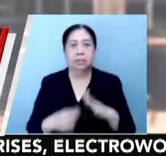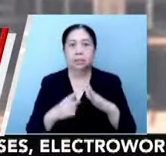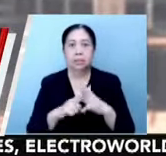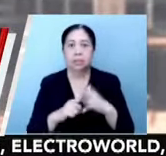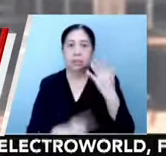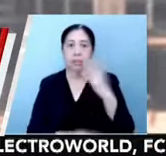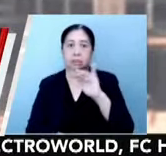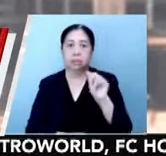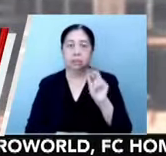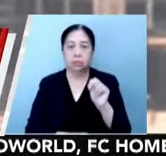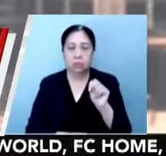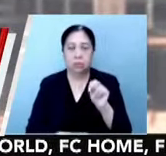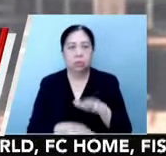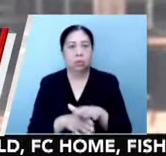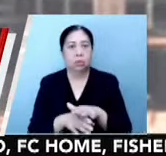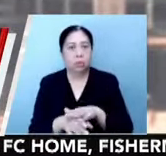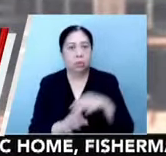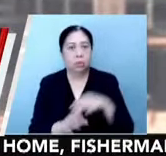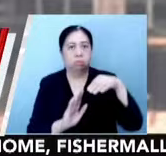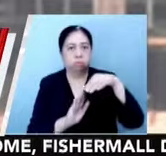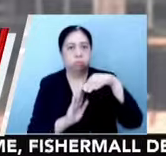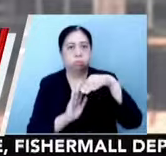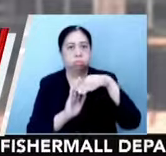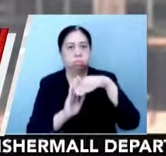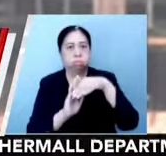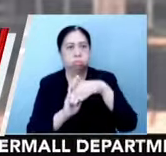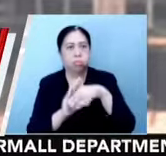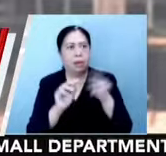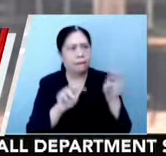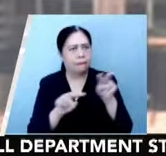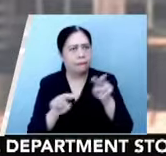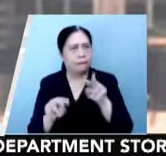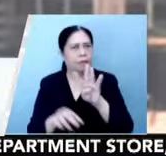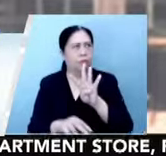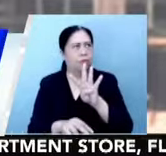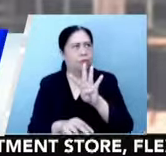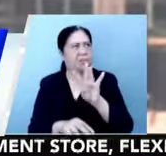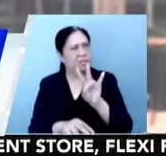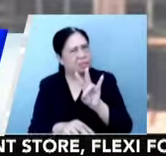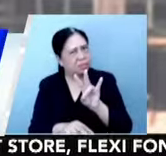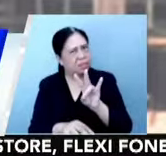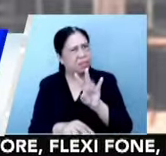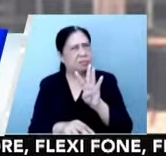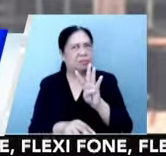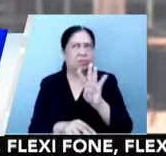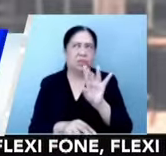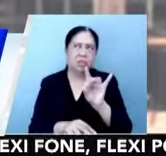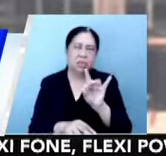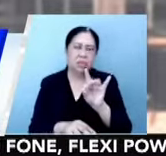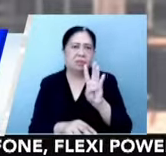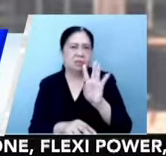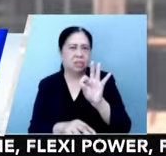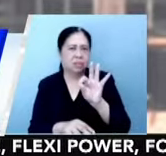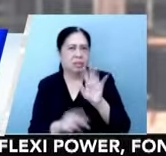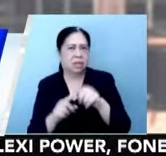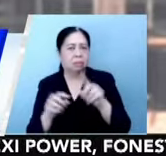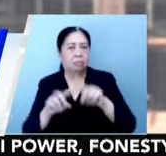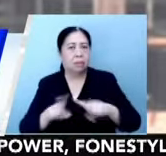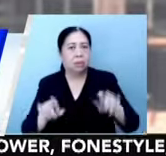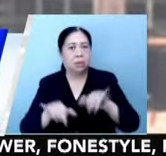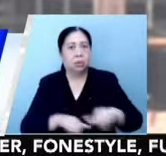ay unti-unti na siyang bumababa. Meron na tayong nakikita 47, 48, 49 pesos pero yung prevailing natin